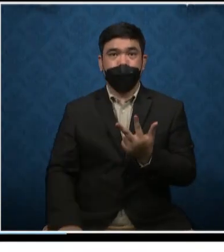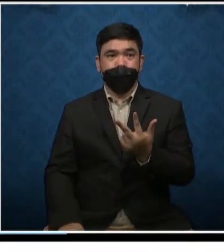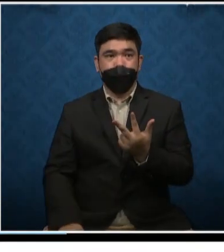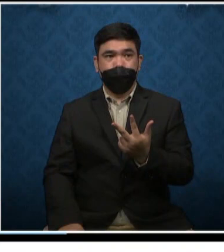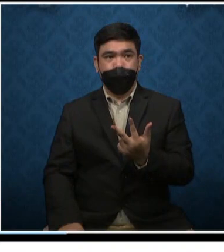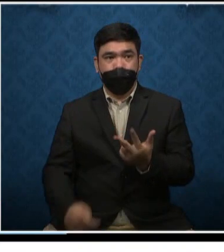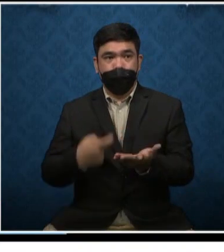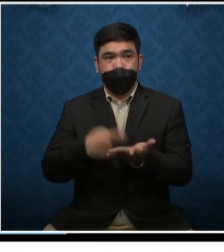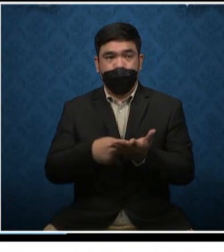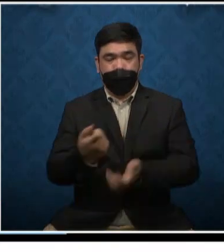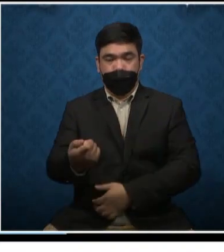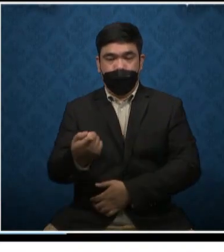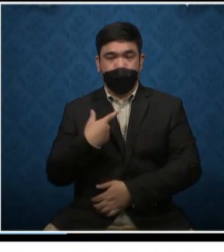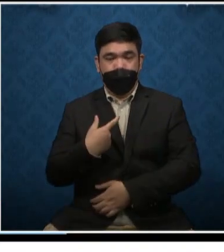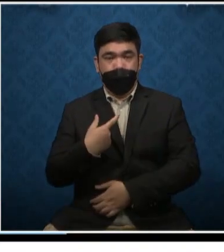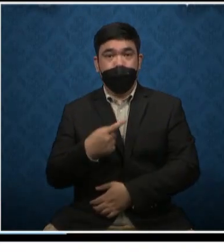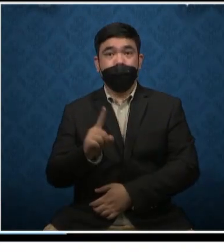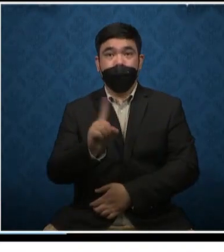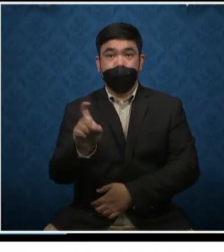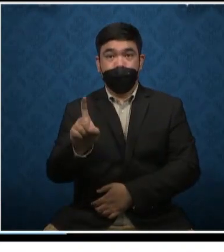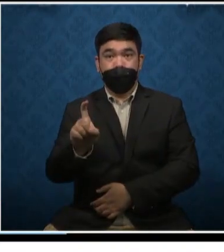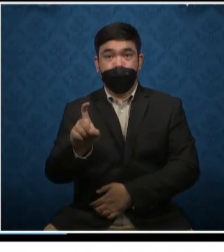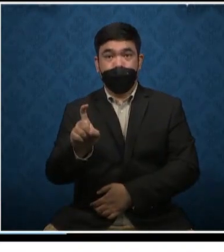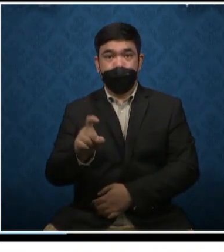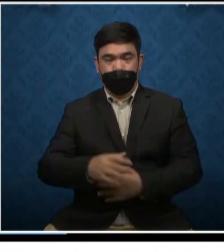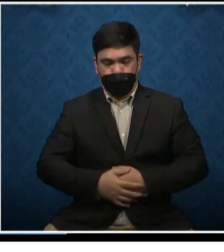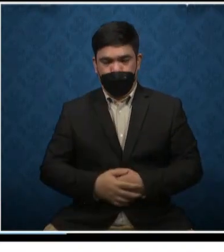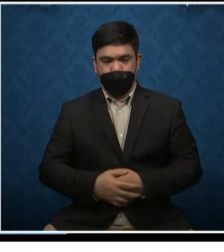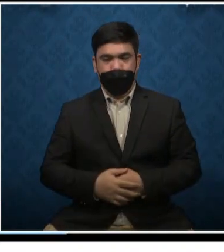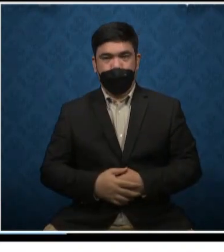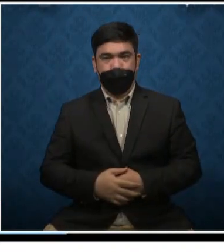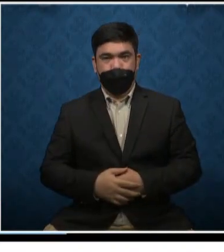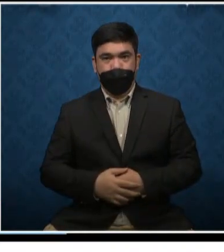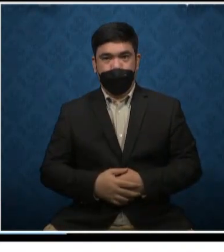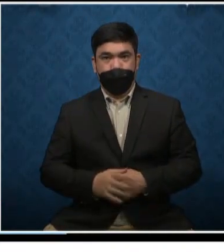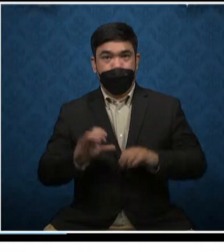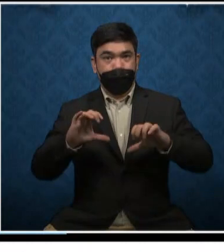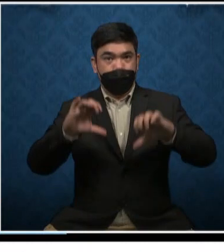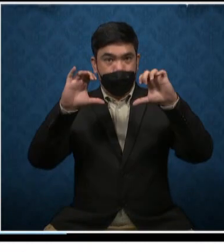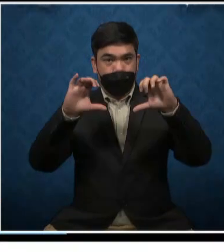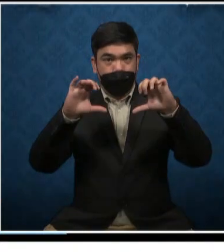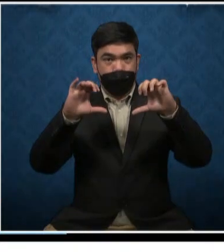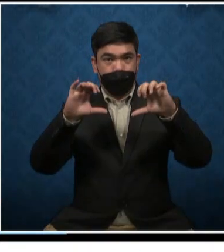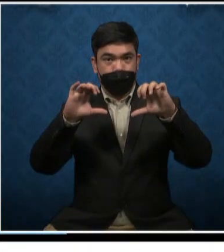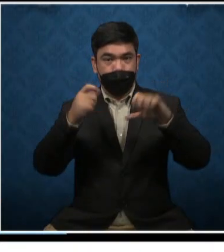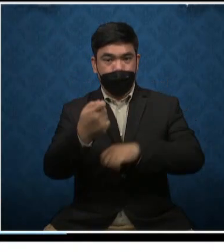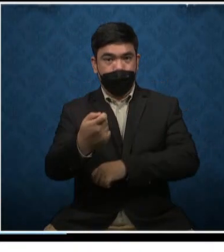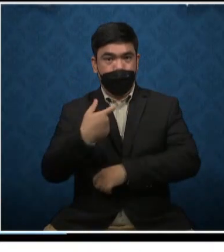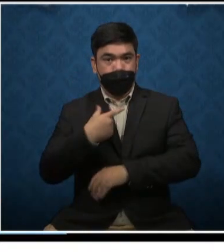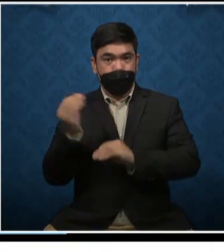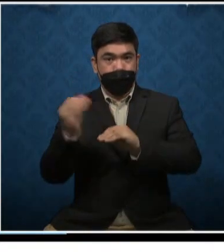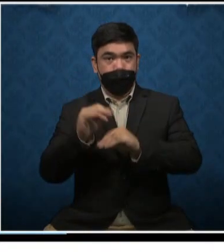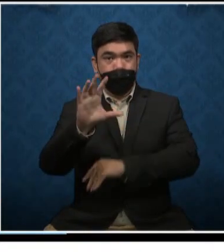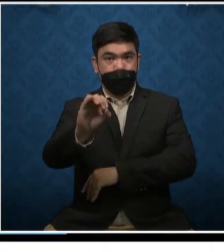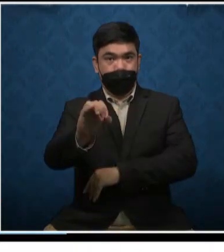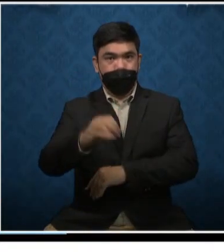ผู้ประกันตนจ่ายเงินสมทบ100บาทรัฐสมทบอีก50